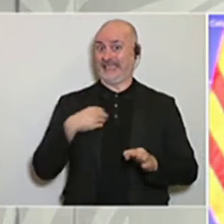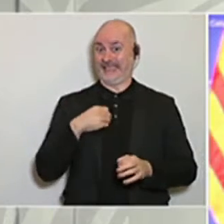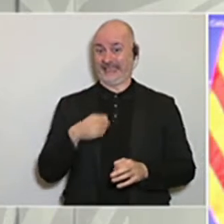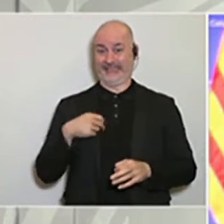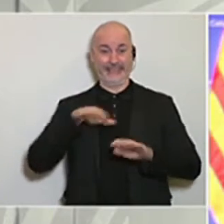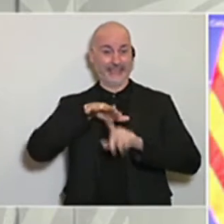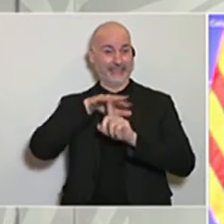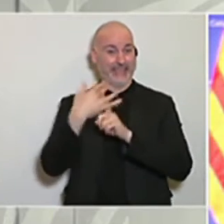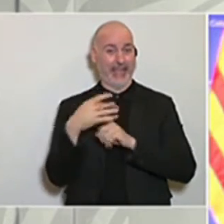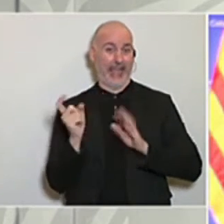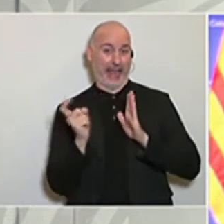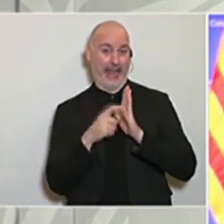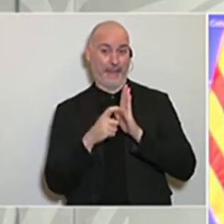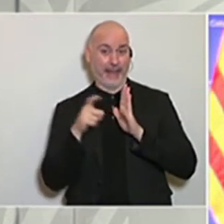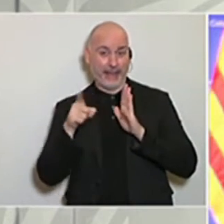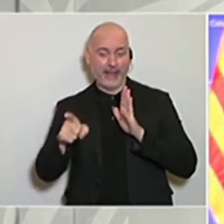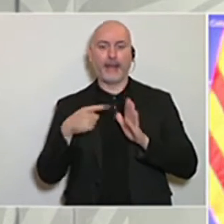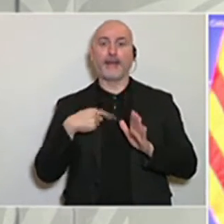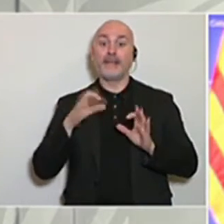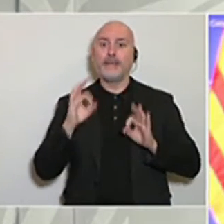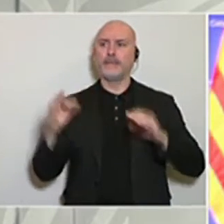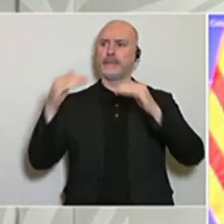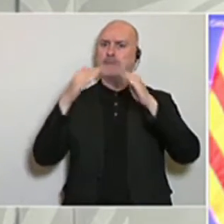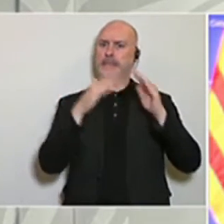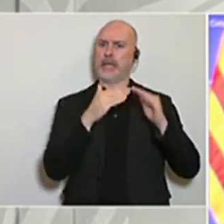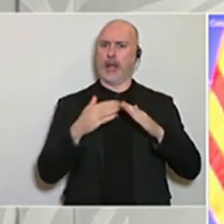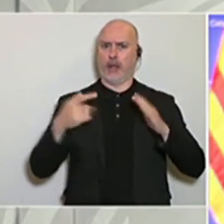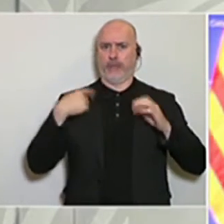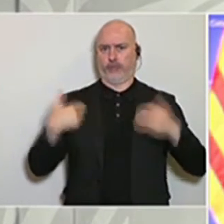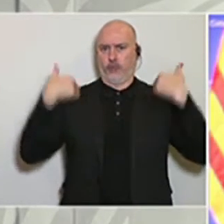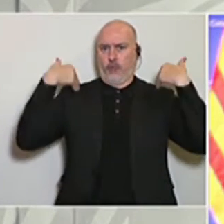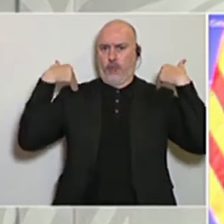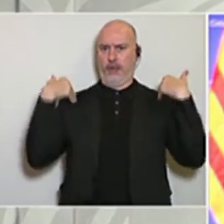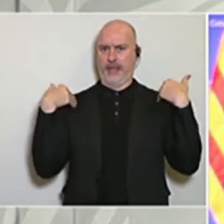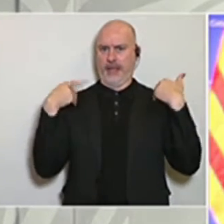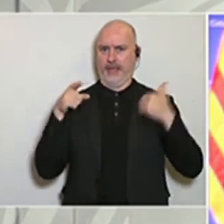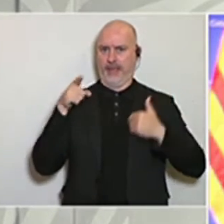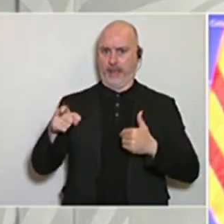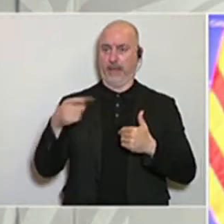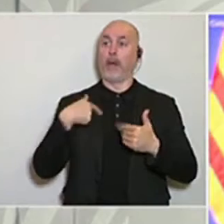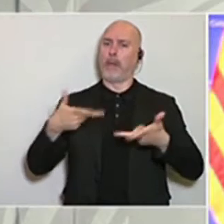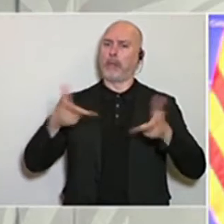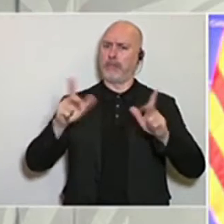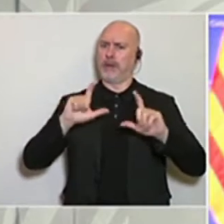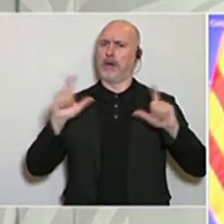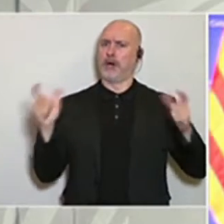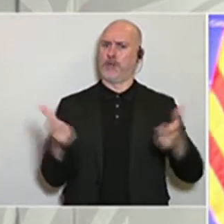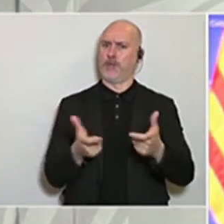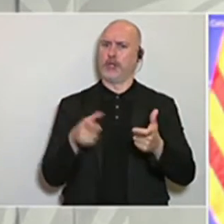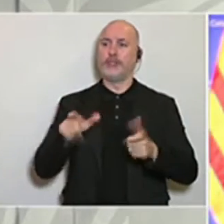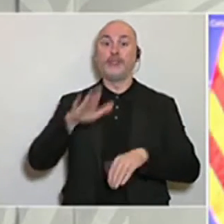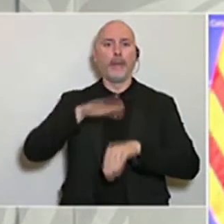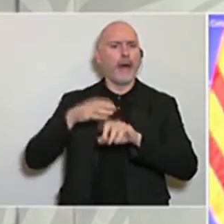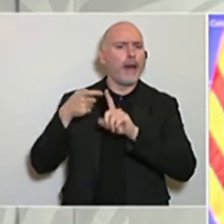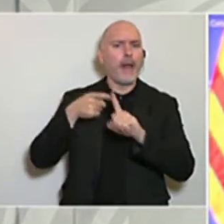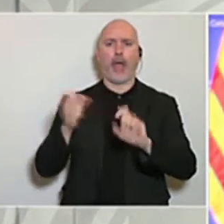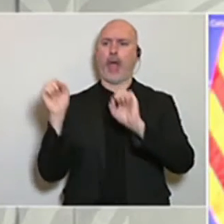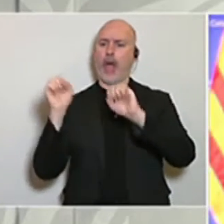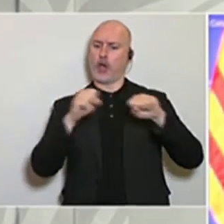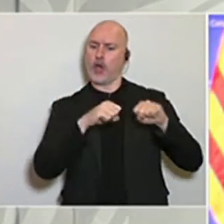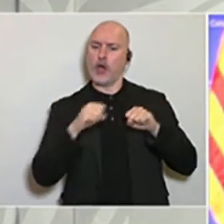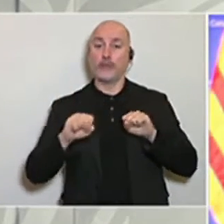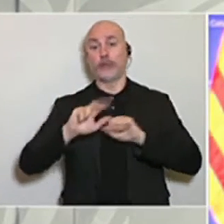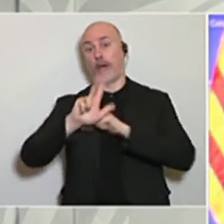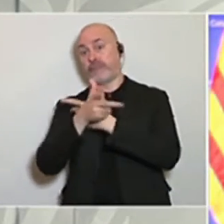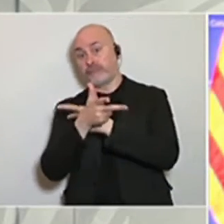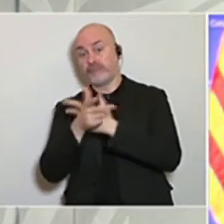d'alarma, que els òrgans col·legiats de les entitats esportives de Catalunya es puguin reunir i puguin adoptar diferents acords per mitjans